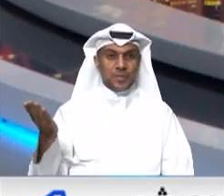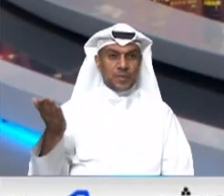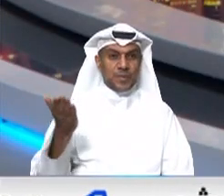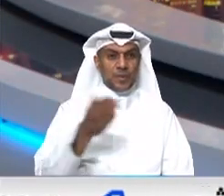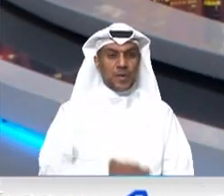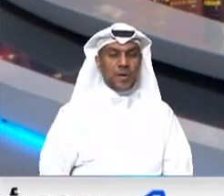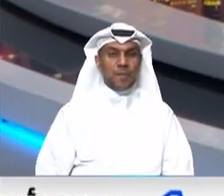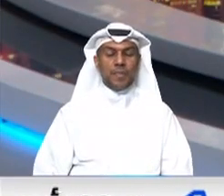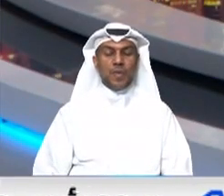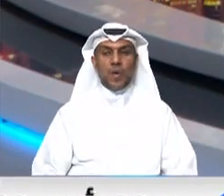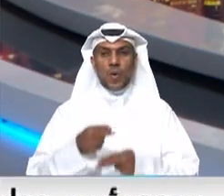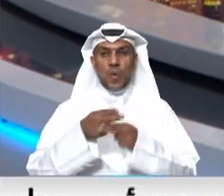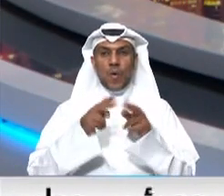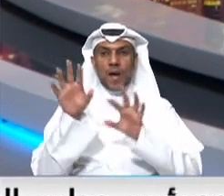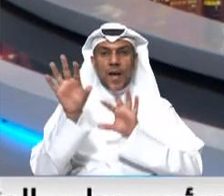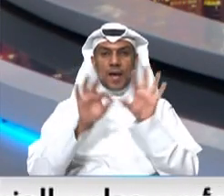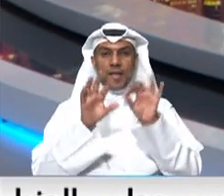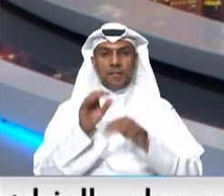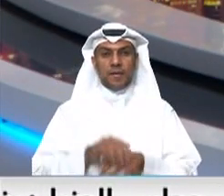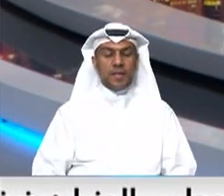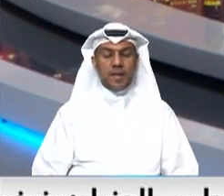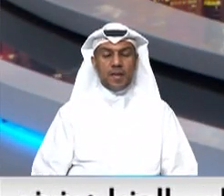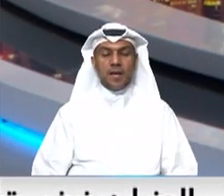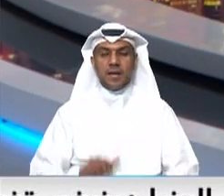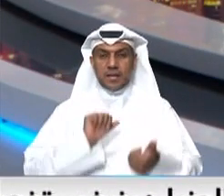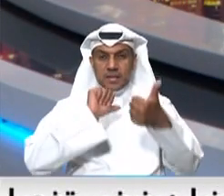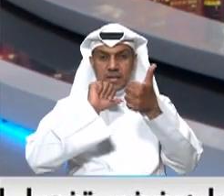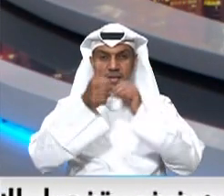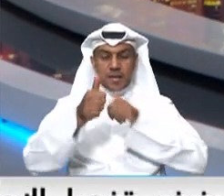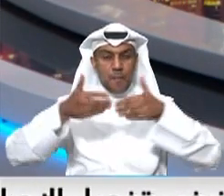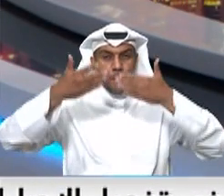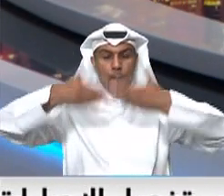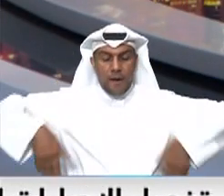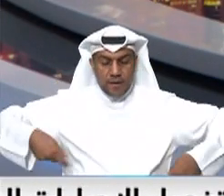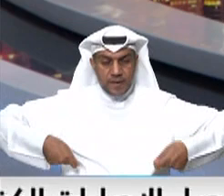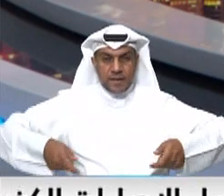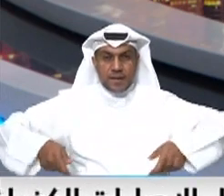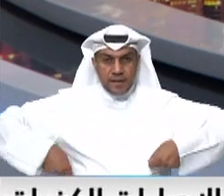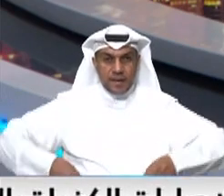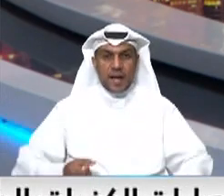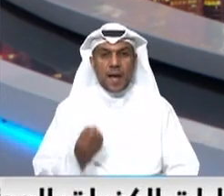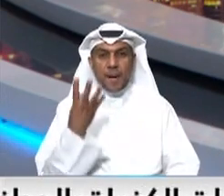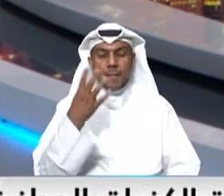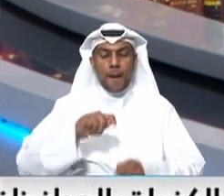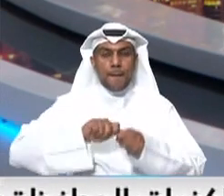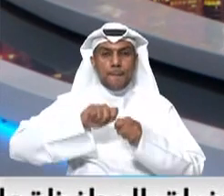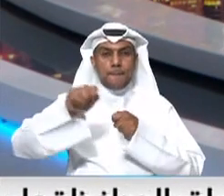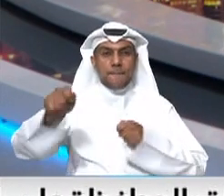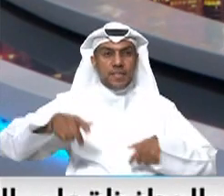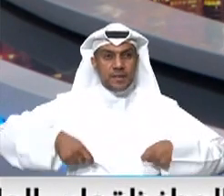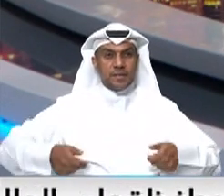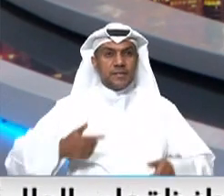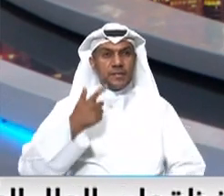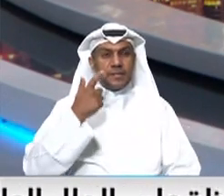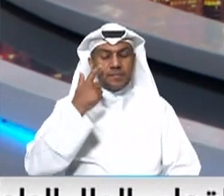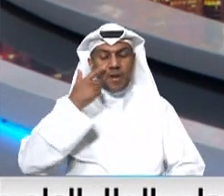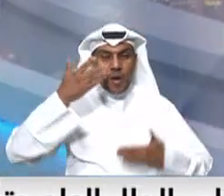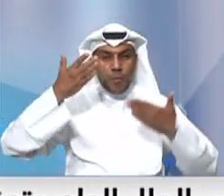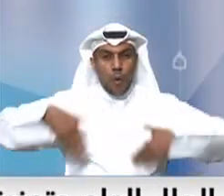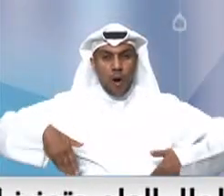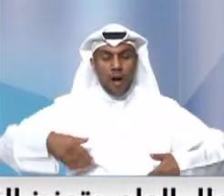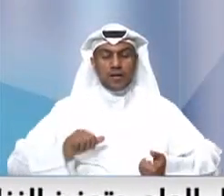حصل لاعب منتخب الكويت فيصل الراجحي على المركز الثالث في سباق 400 متر رجال في تصفيات بطوله العالم لالعاب القوه لذوي الهمم